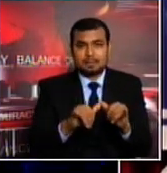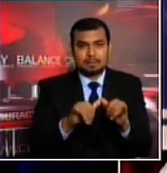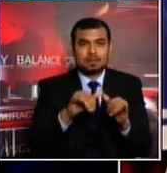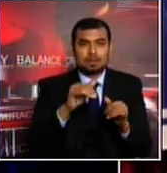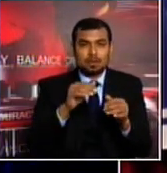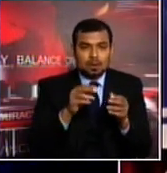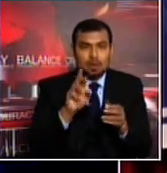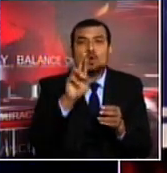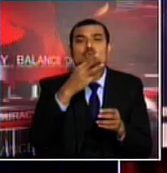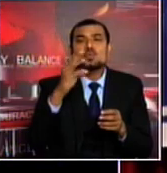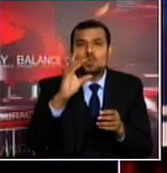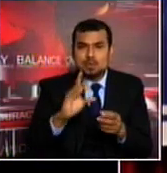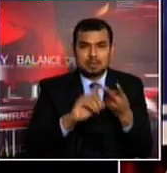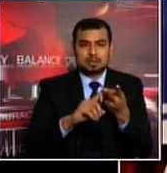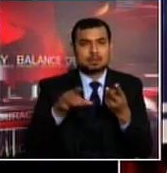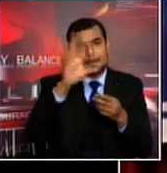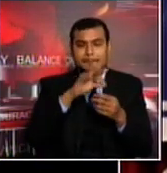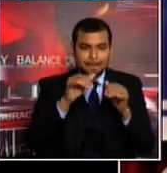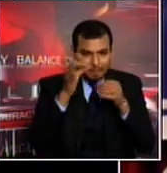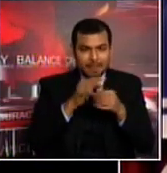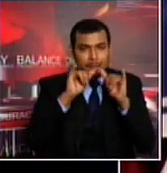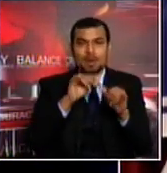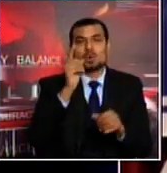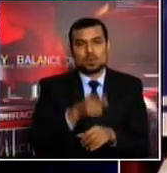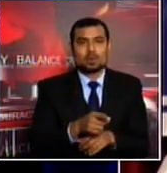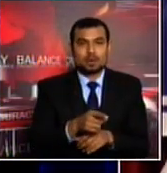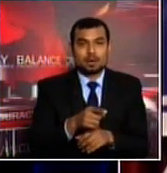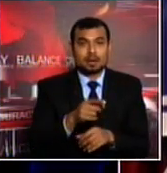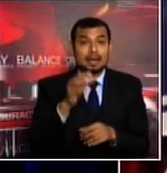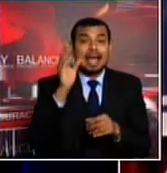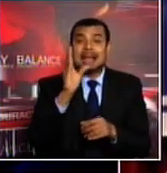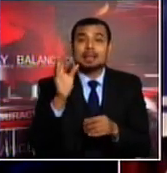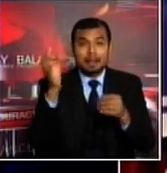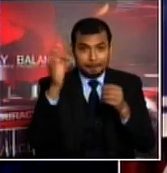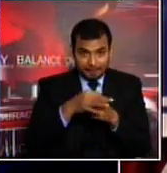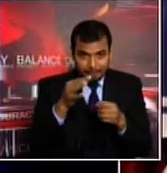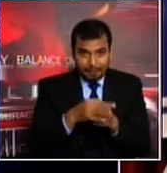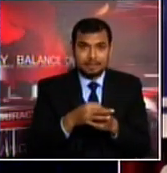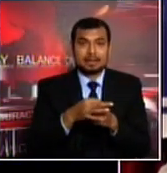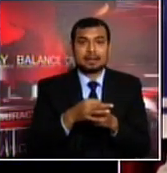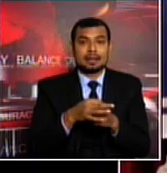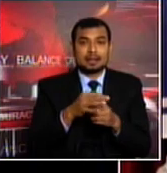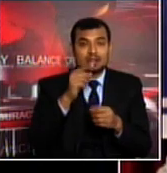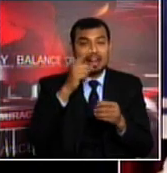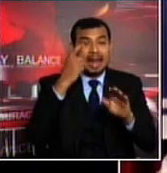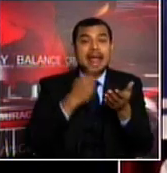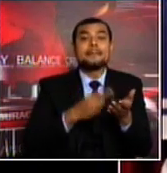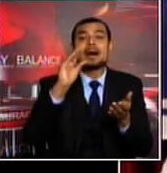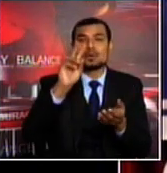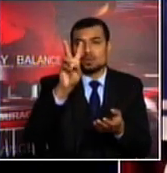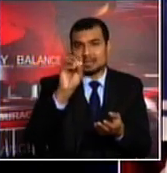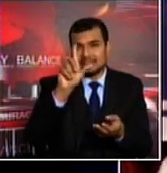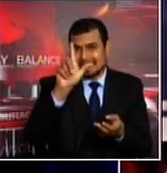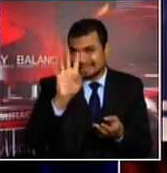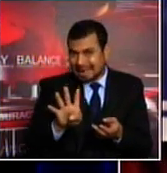रुटको यातायात व्यवस्थित गर्नु क्या। मैले के भन्ने गर्दा यातायात व्यवस्था यातायात नियमावली 2074 संशोधन